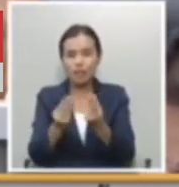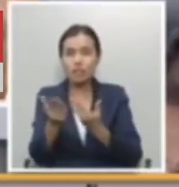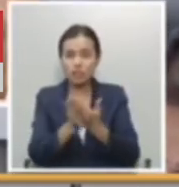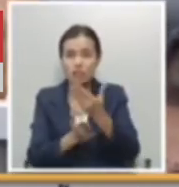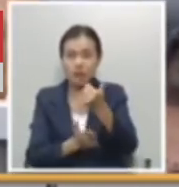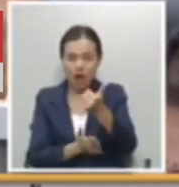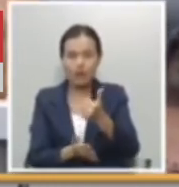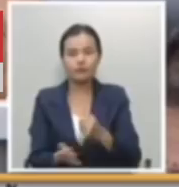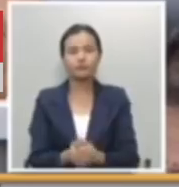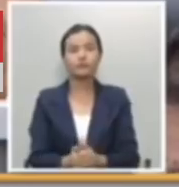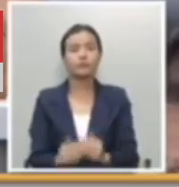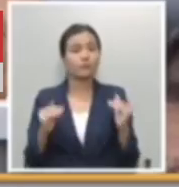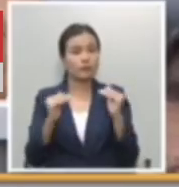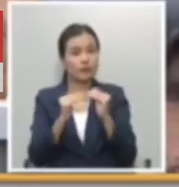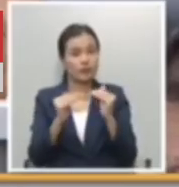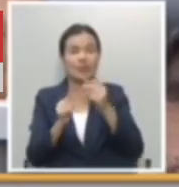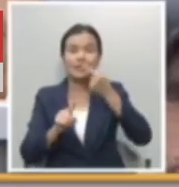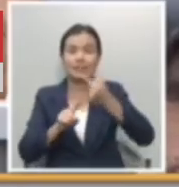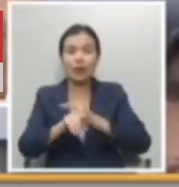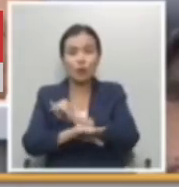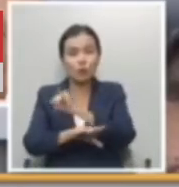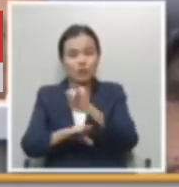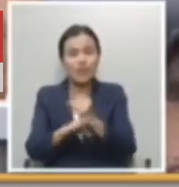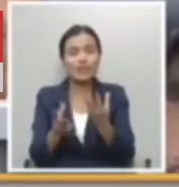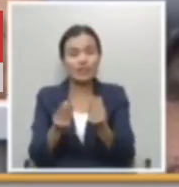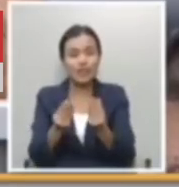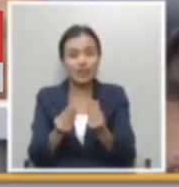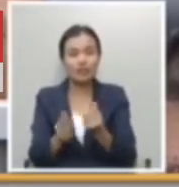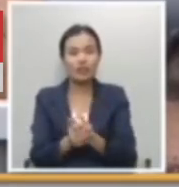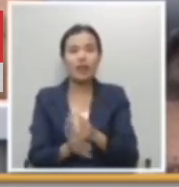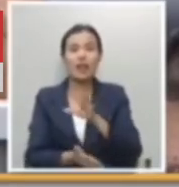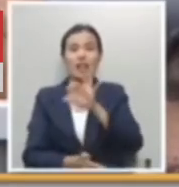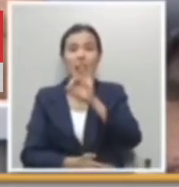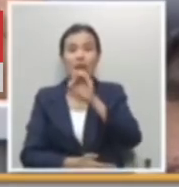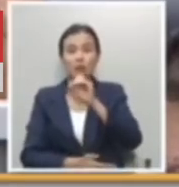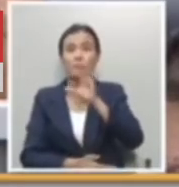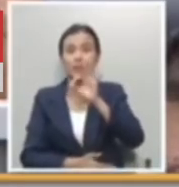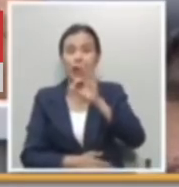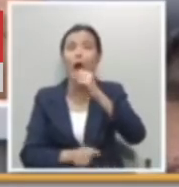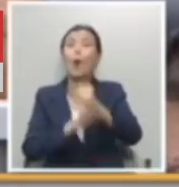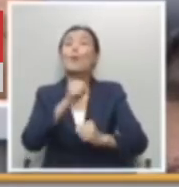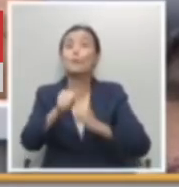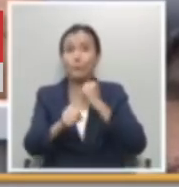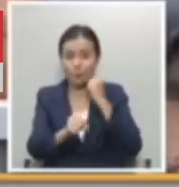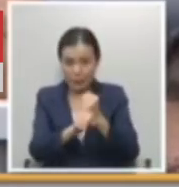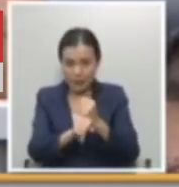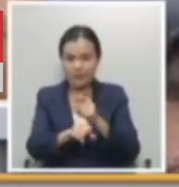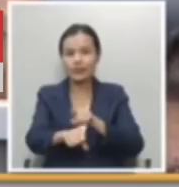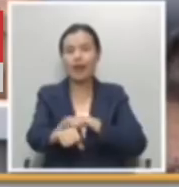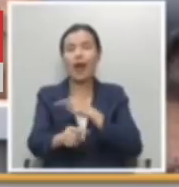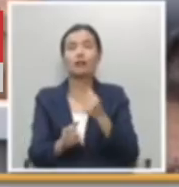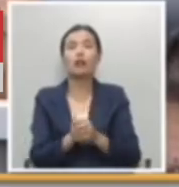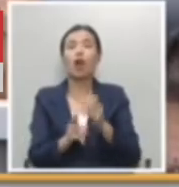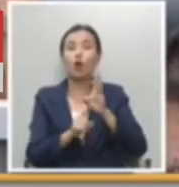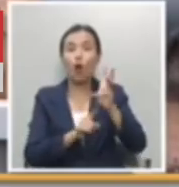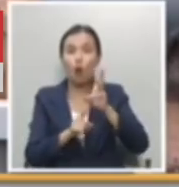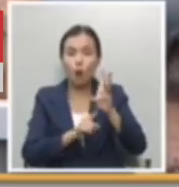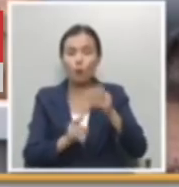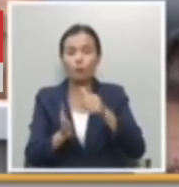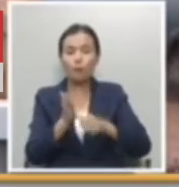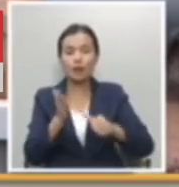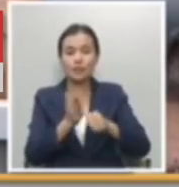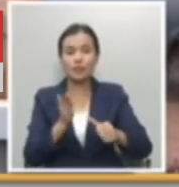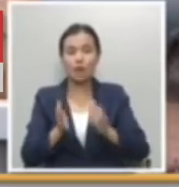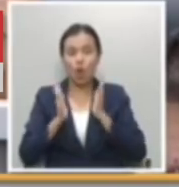5ให้สิทธิการเช่าที่ดินราชพัสดุ99ปีข้อ6ภาษีเงินได้นิติบุคคลธรรมด